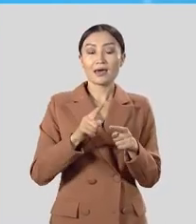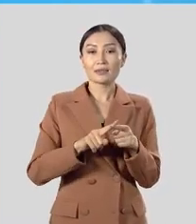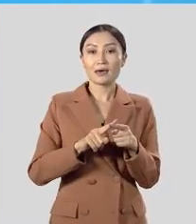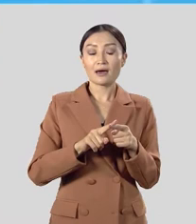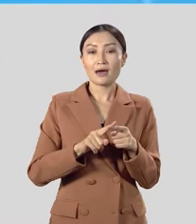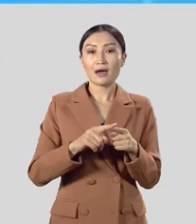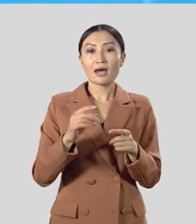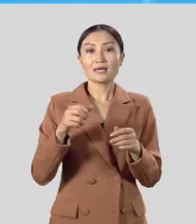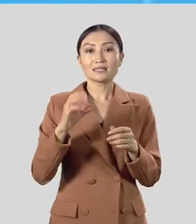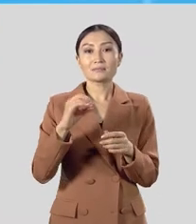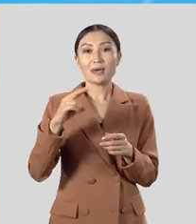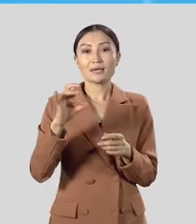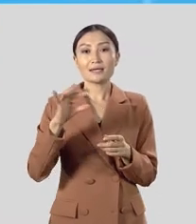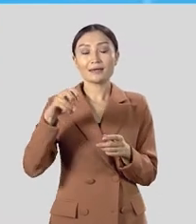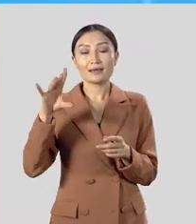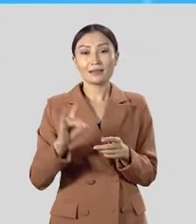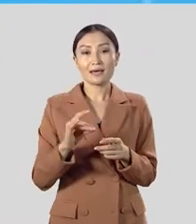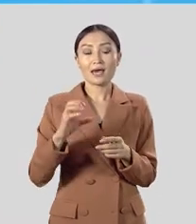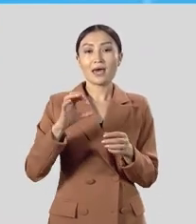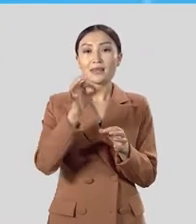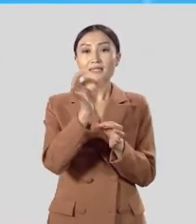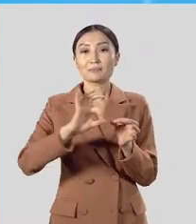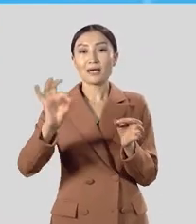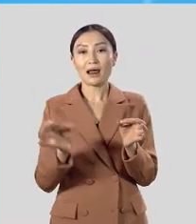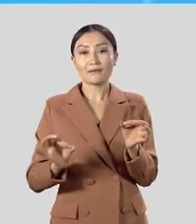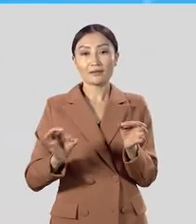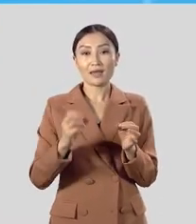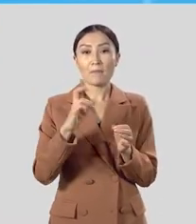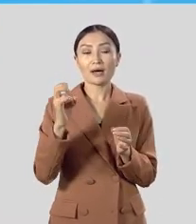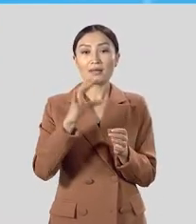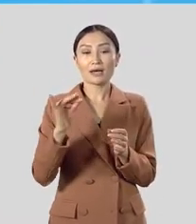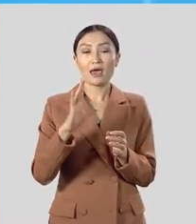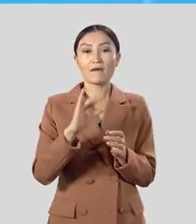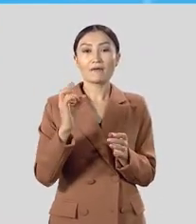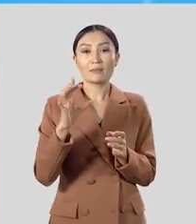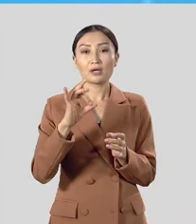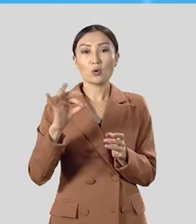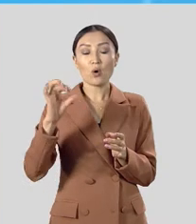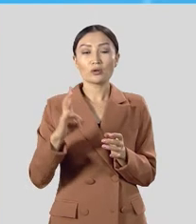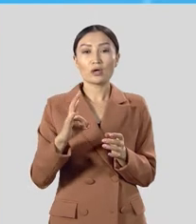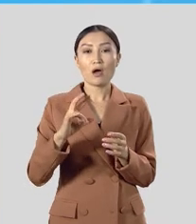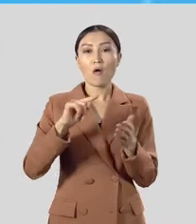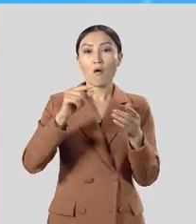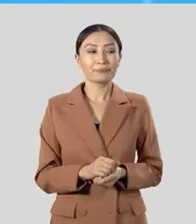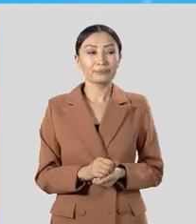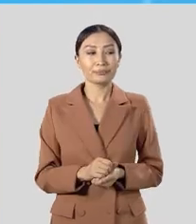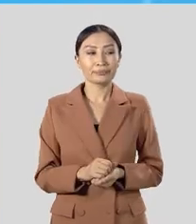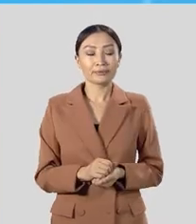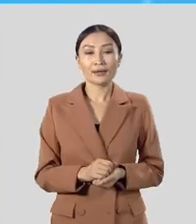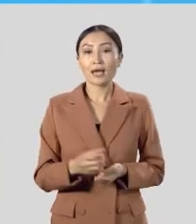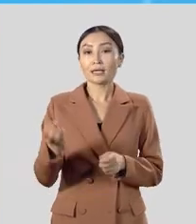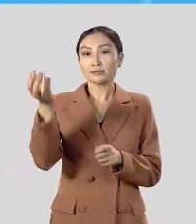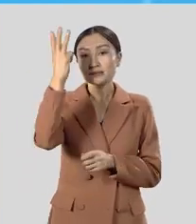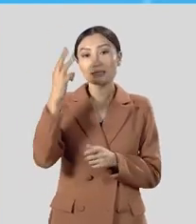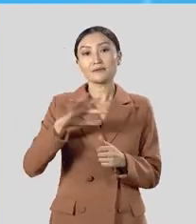бактерии. Спирилы – это спиралевидные бактерии. Вибрионы – в форме запятой.